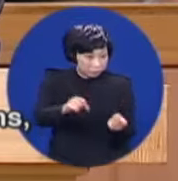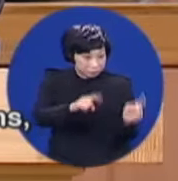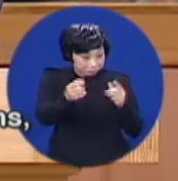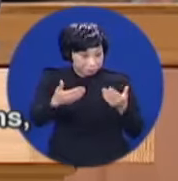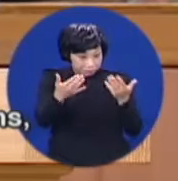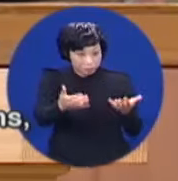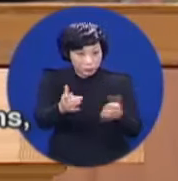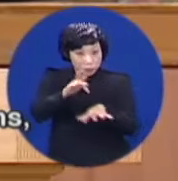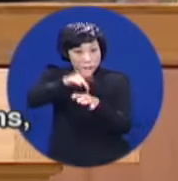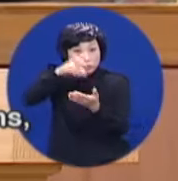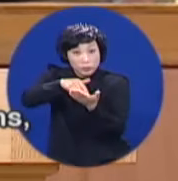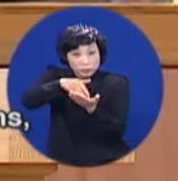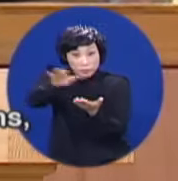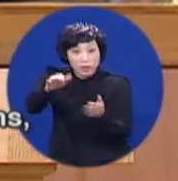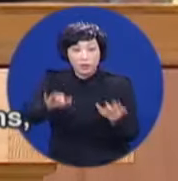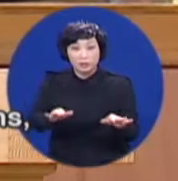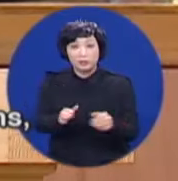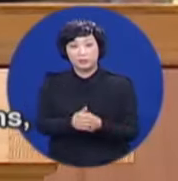귀신을 쫓아내고